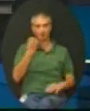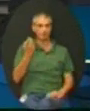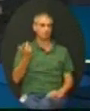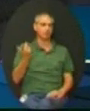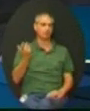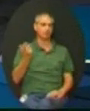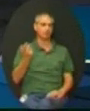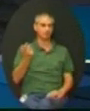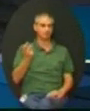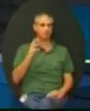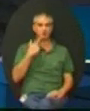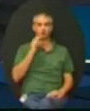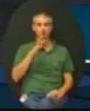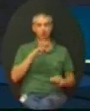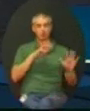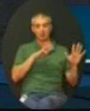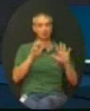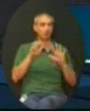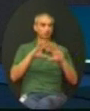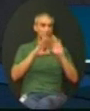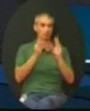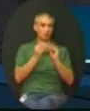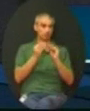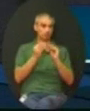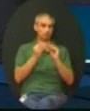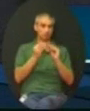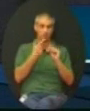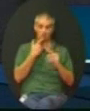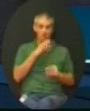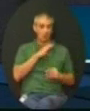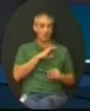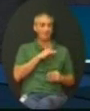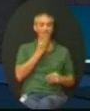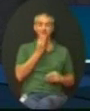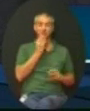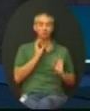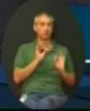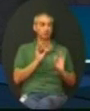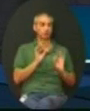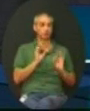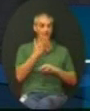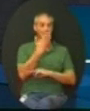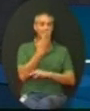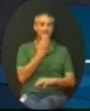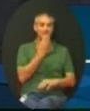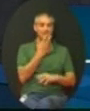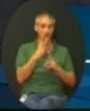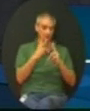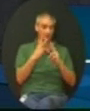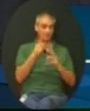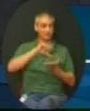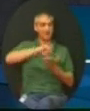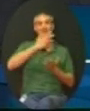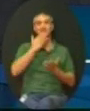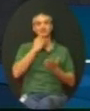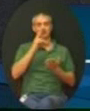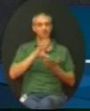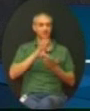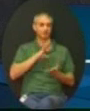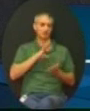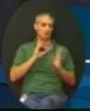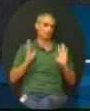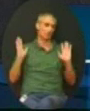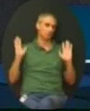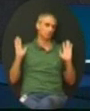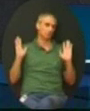תושבי ירושלים. כשיש רק 900 סך הכל. זאת אומרת, האופייה היהודי של מדינת, של בירת ישראל נמצא בספק.